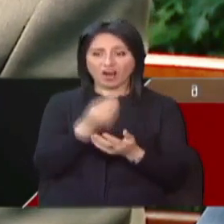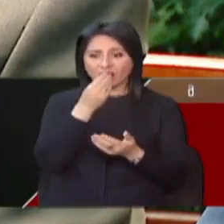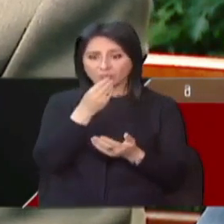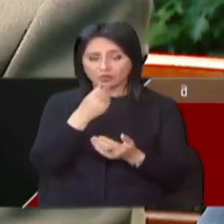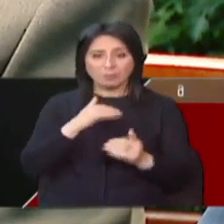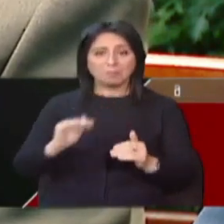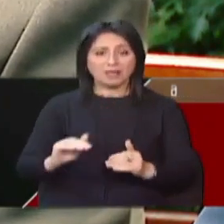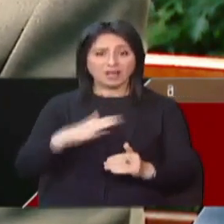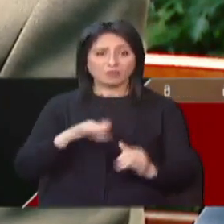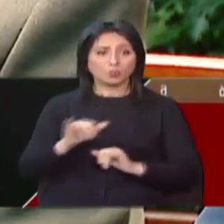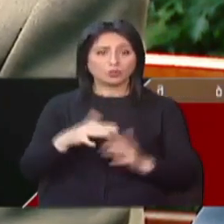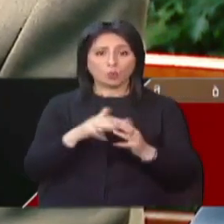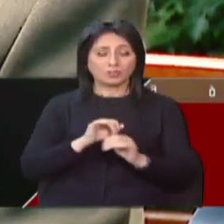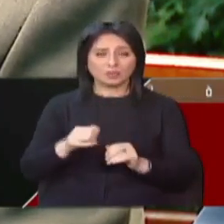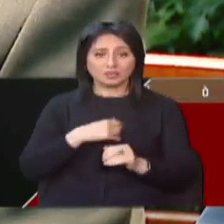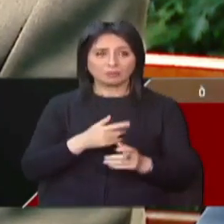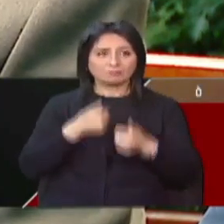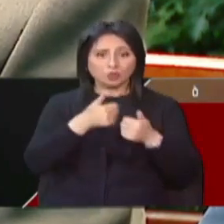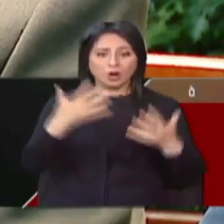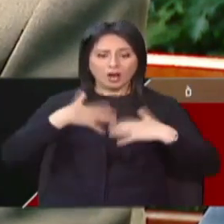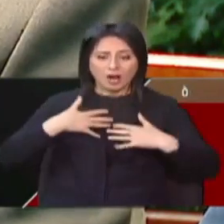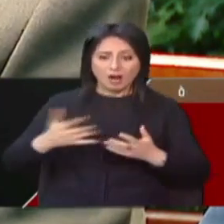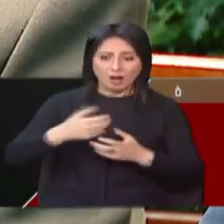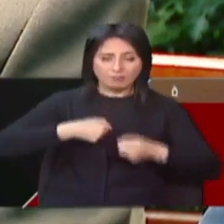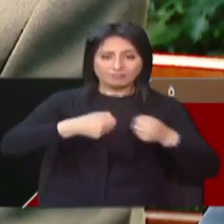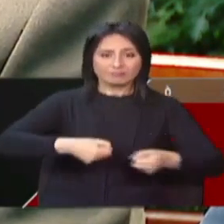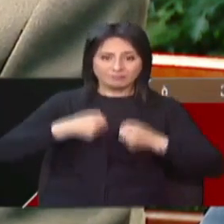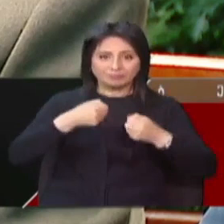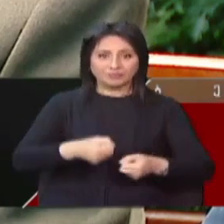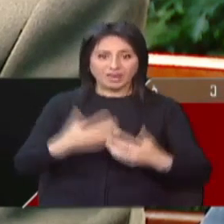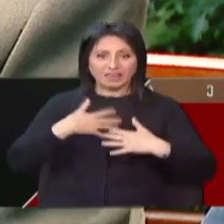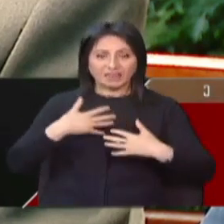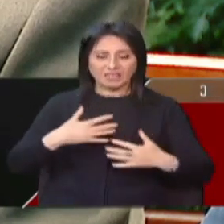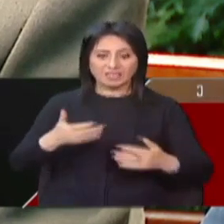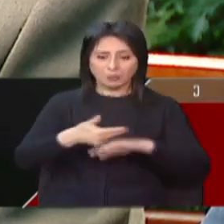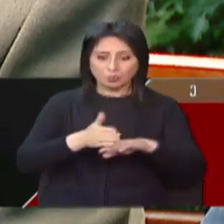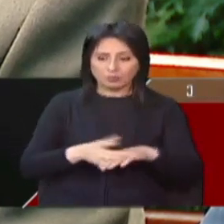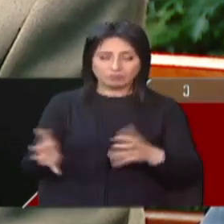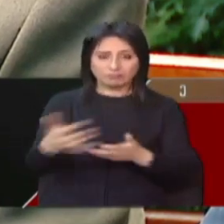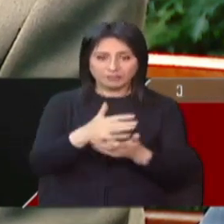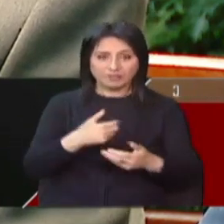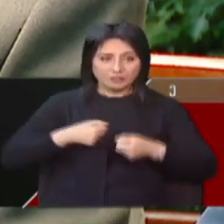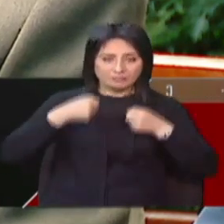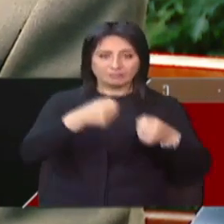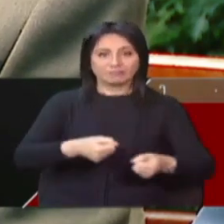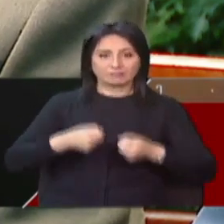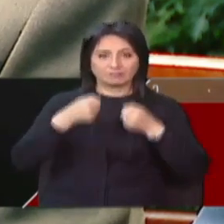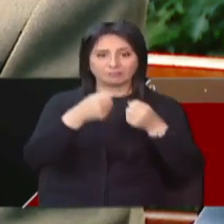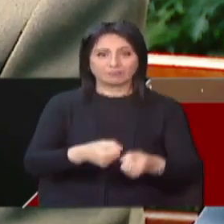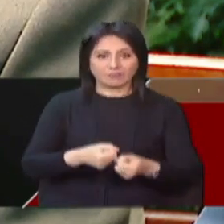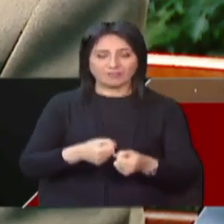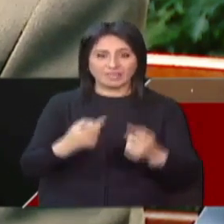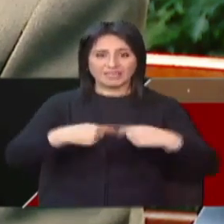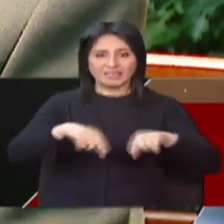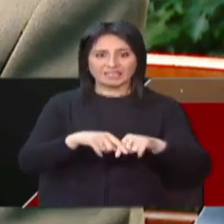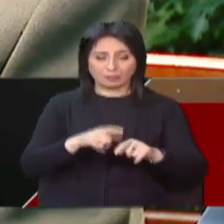სურსათს ანაგავეს, სანავაგეს საცეკვა საჭმელი და განსაკუთრებით ან საწმელი ფეხსაცმელი და ეს მიქონდა საბჭოში